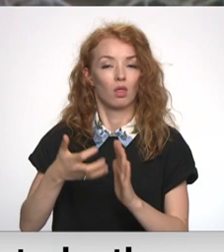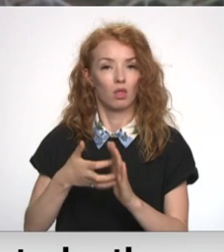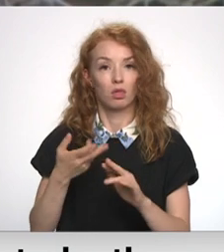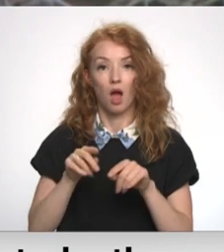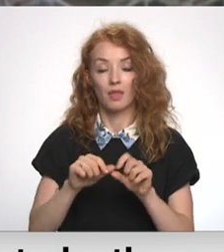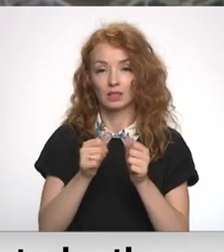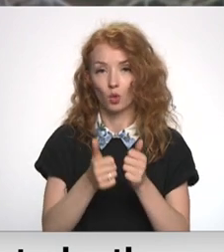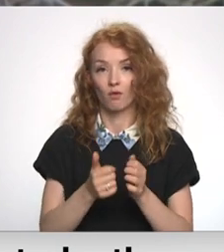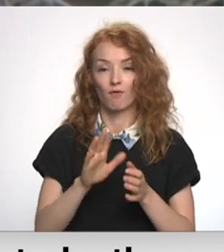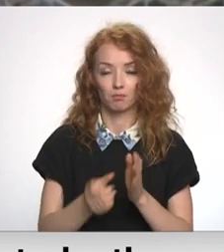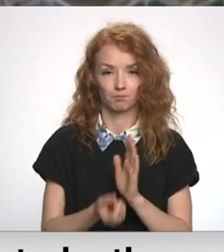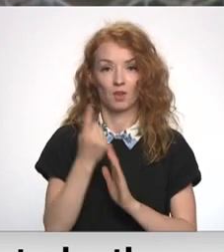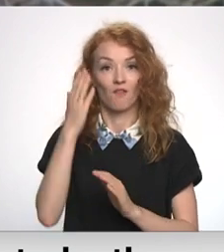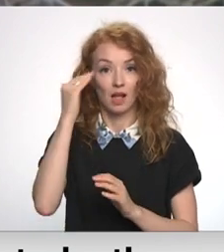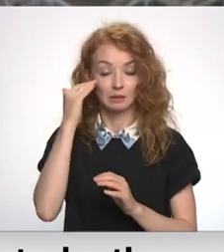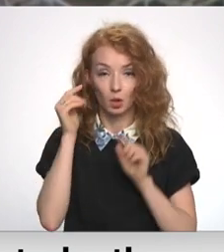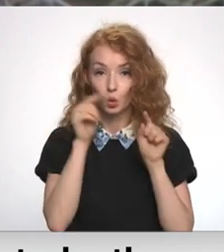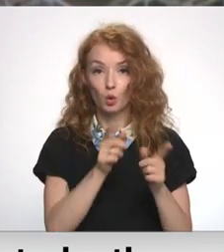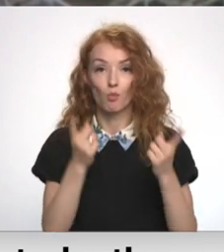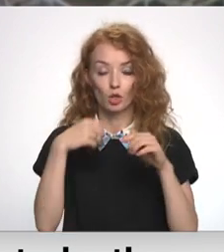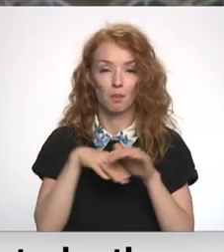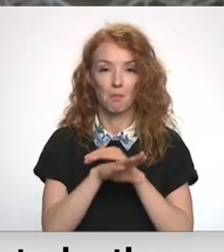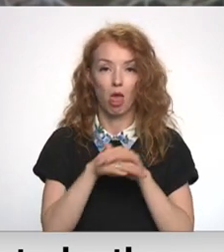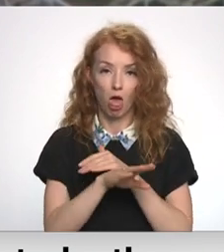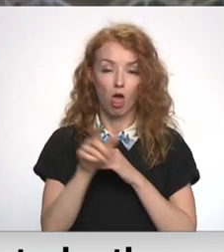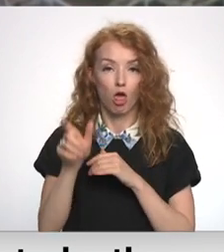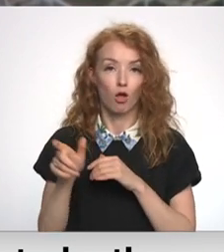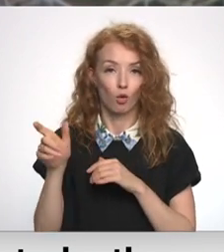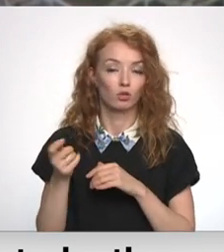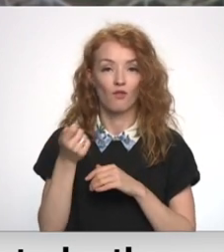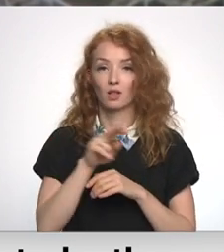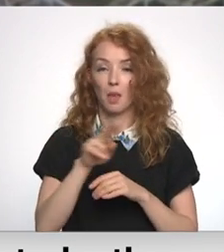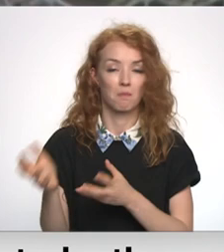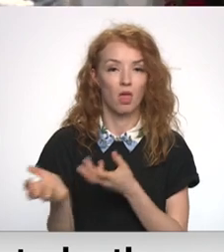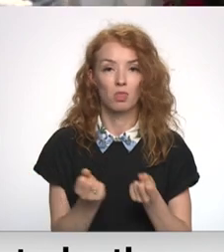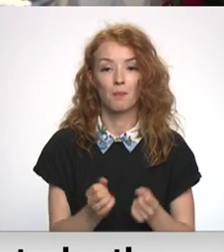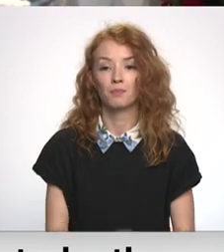var izveidoties Ventspilī, kur jau šobrīd bēgļus no karas kartās Ukrainas vairs nepieņem.